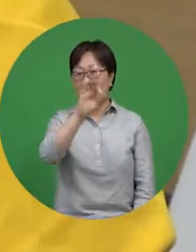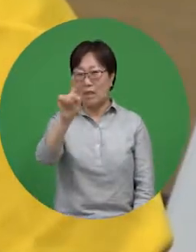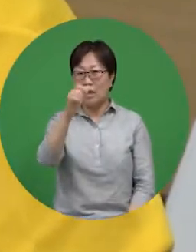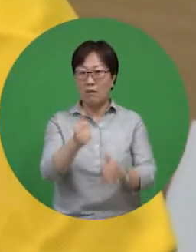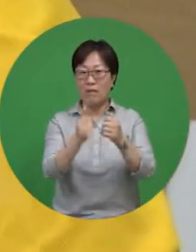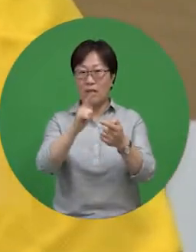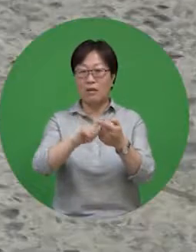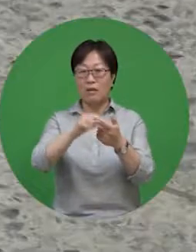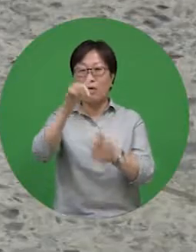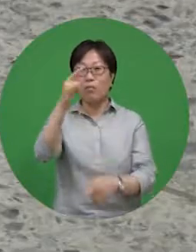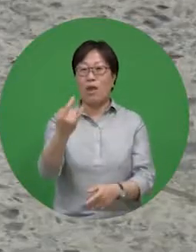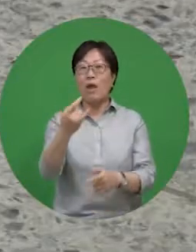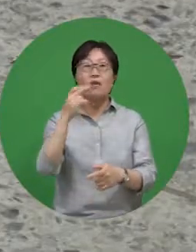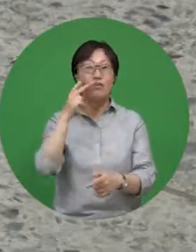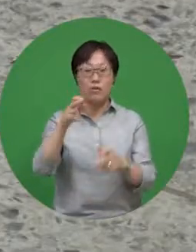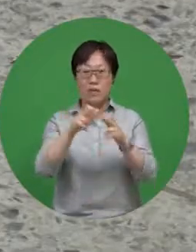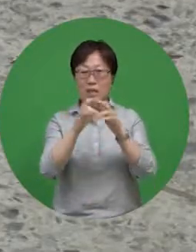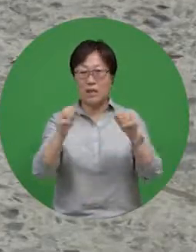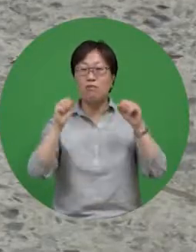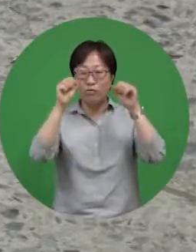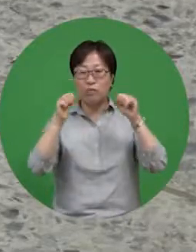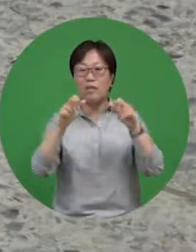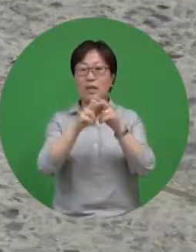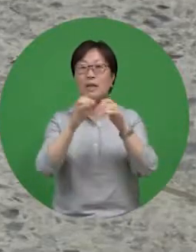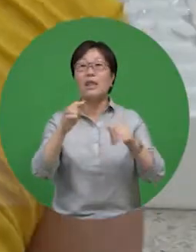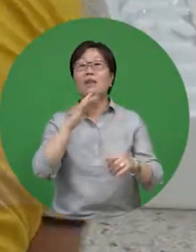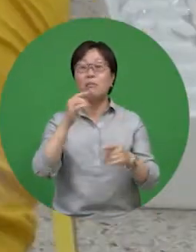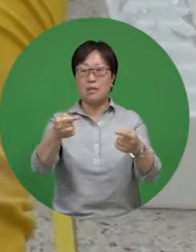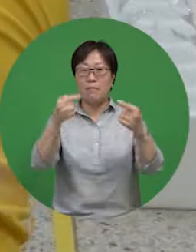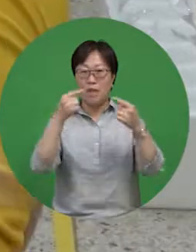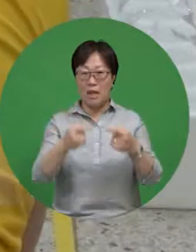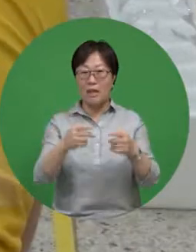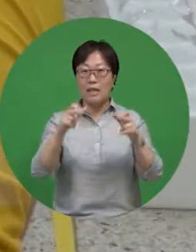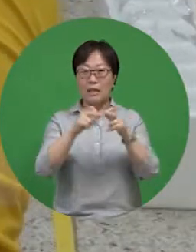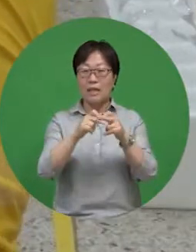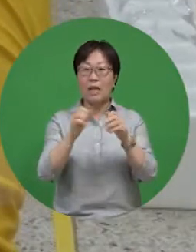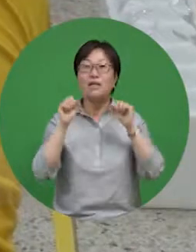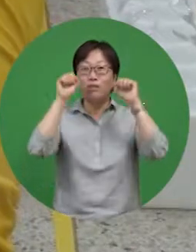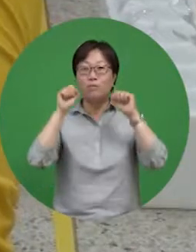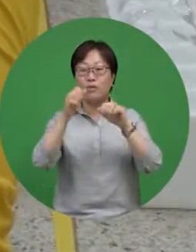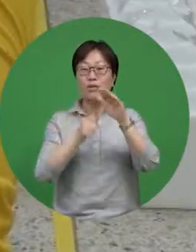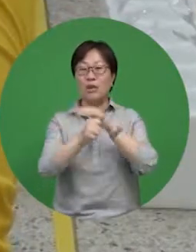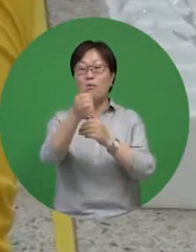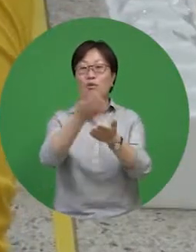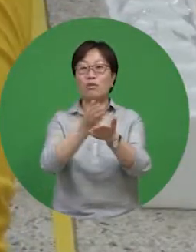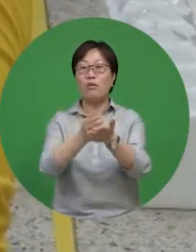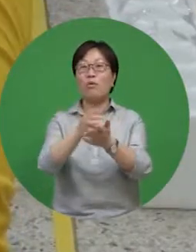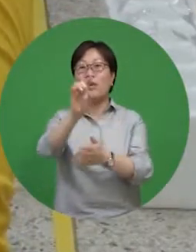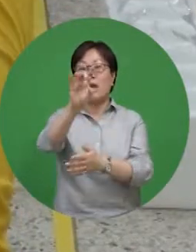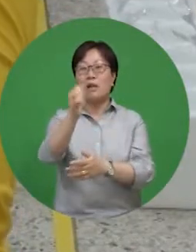보치아는 뇌성마비 중증 장애인과 운동성 장애인들만이 참가하는 장애인 스포츠의 대표